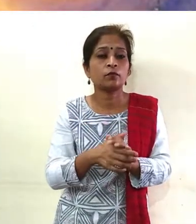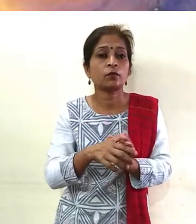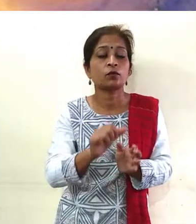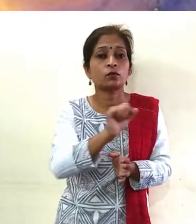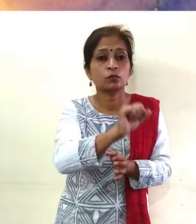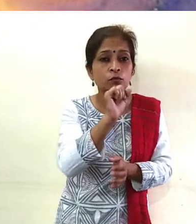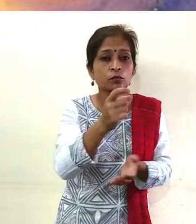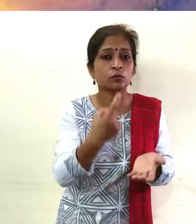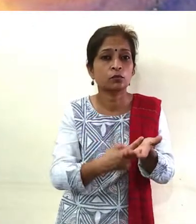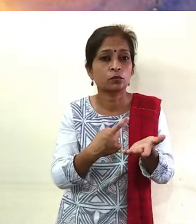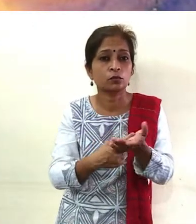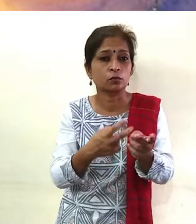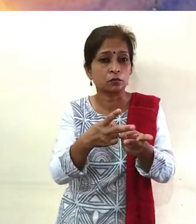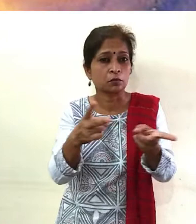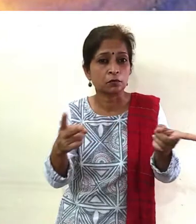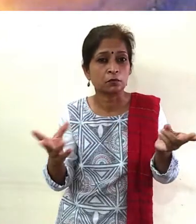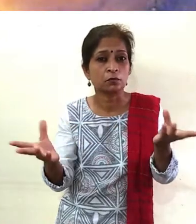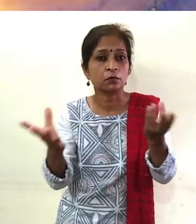जिन्होंने सारी मर्यादाएं